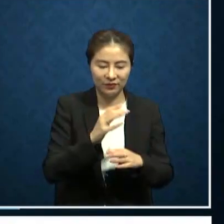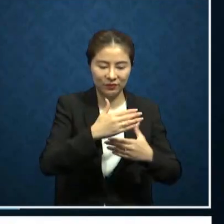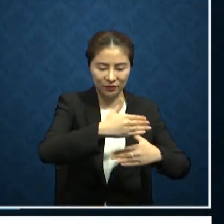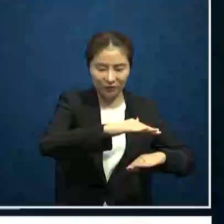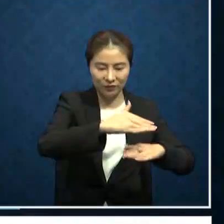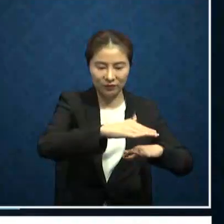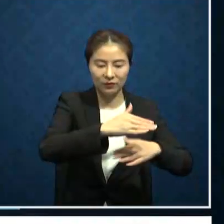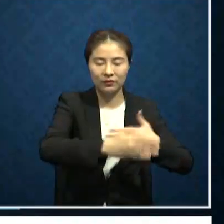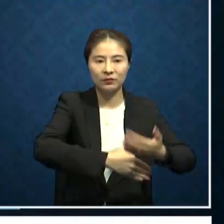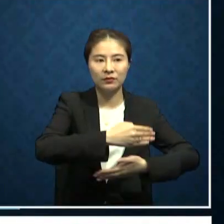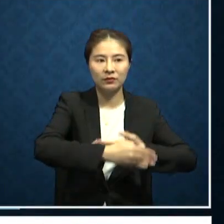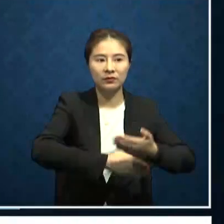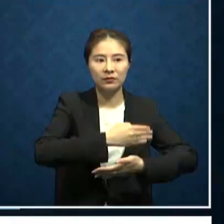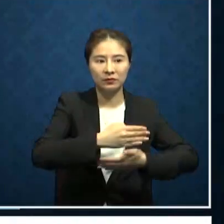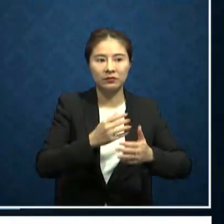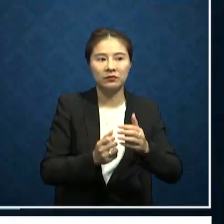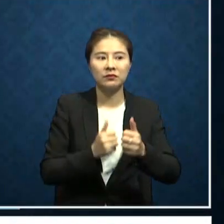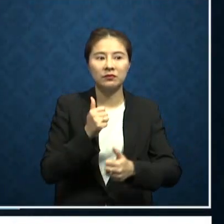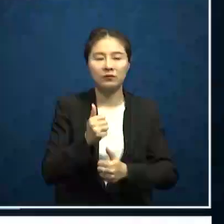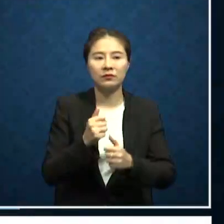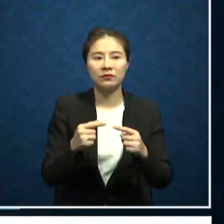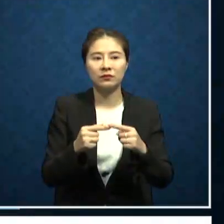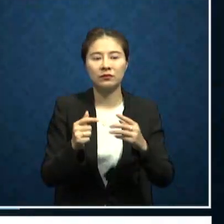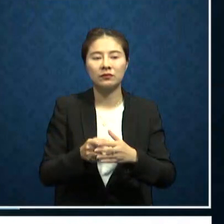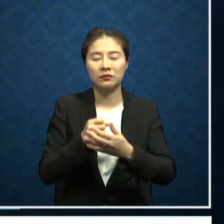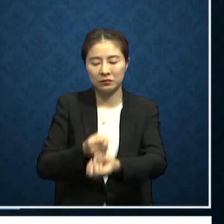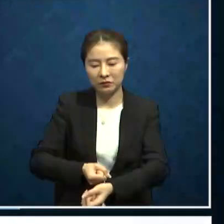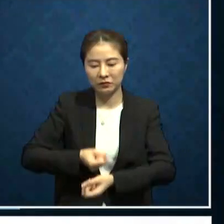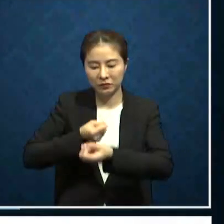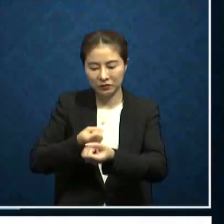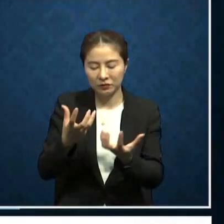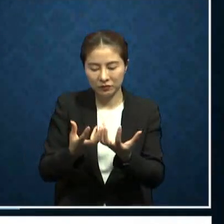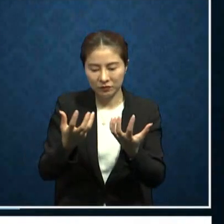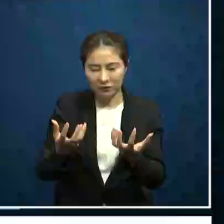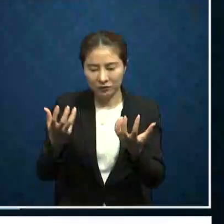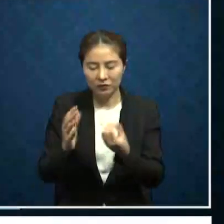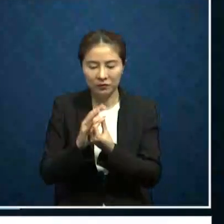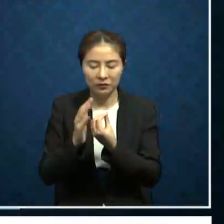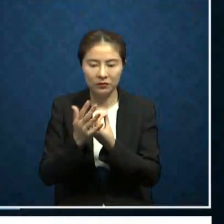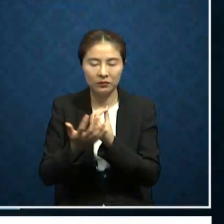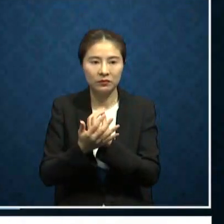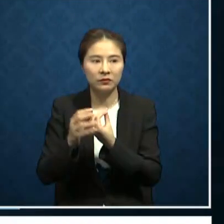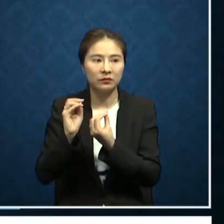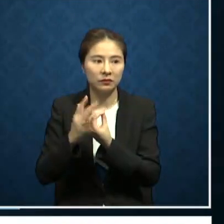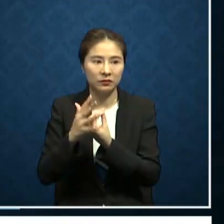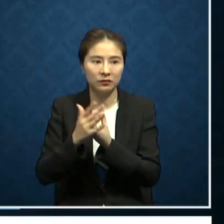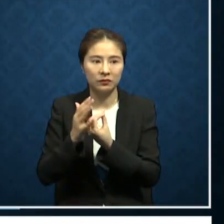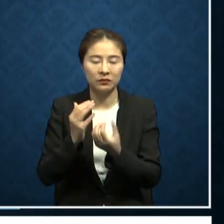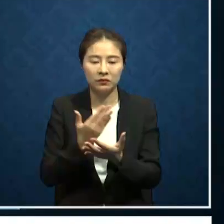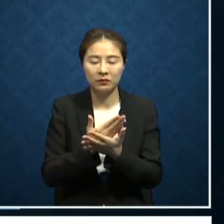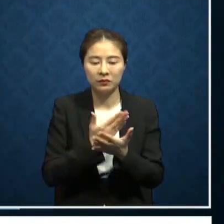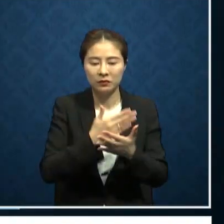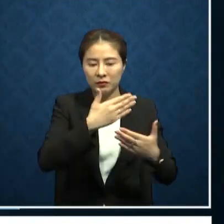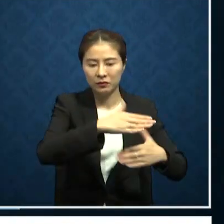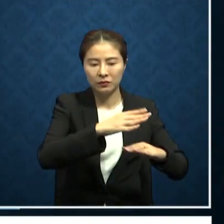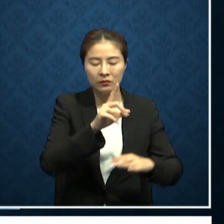ได้เปรียบที่เกี่ยวข้องกับวัตถุดิบทางภาคเกษตรนะคะแล้วก็มีมูลค่าการส่งออกอาหารไทยอยู่ที่1.4ล้านล้านบาทนะ